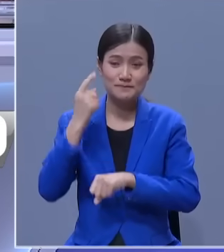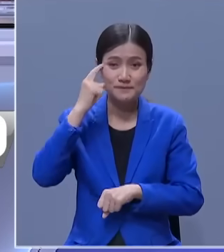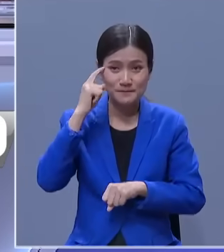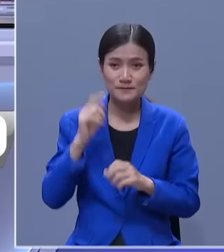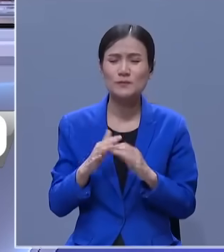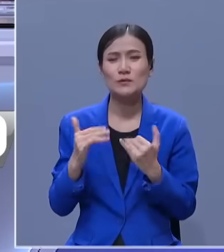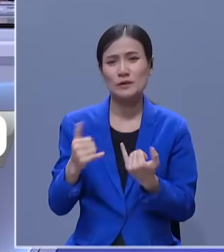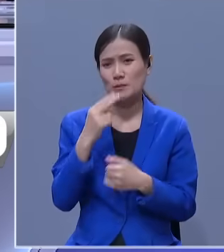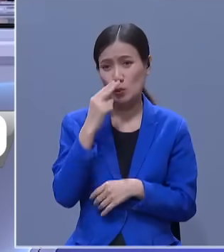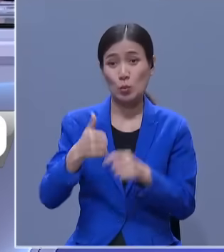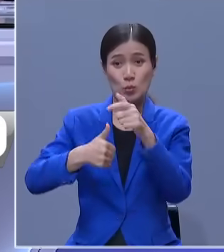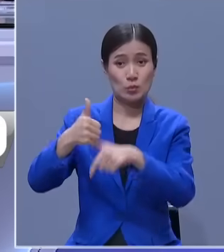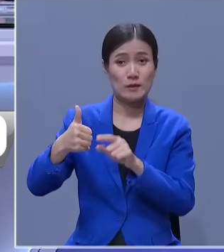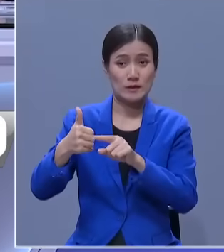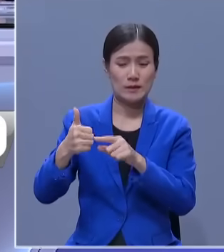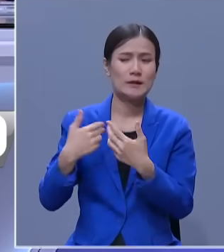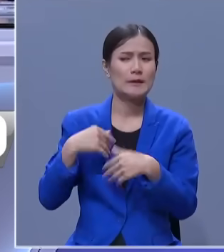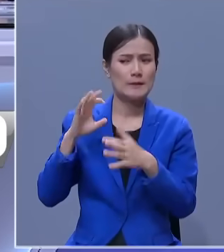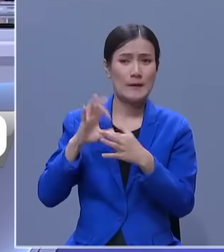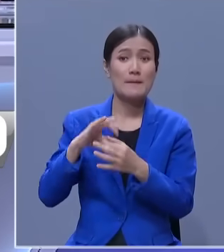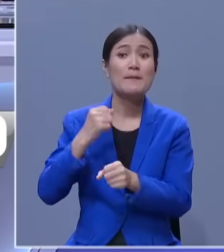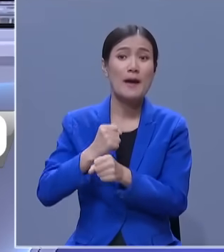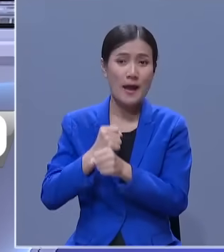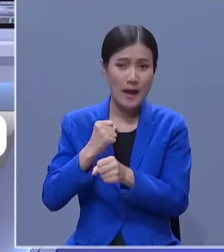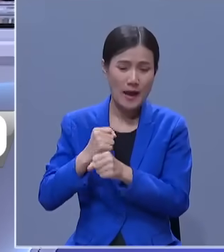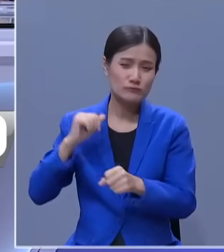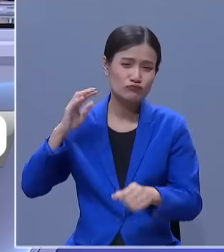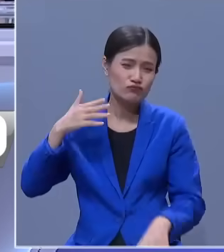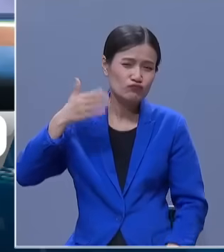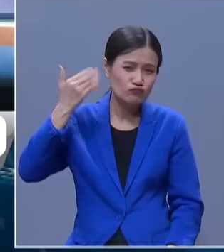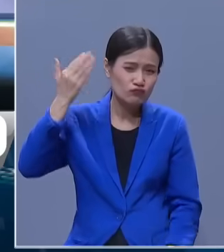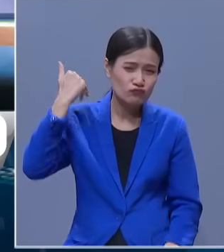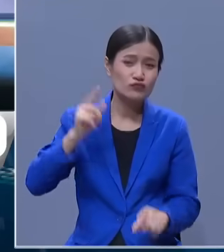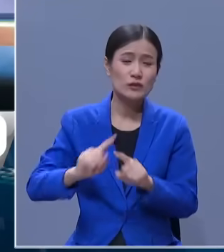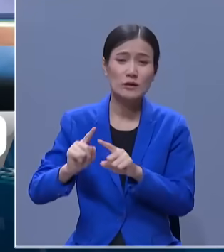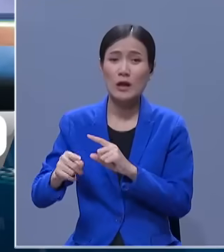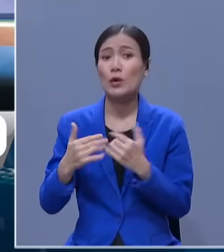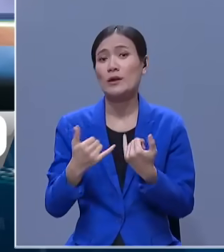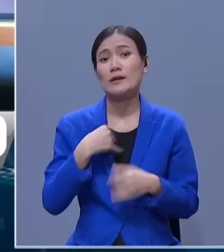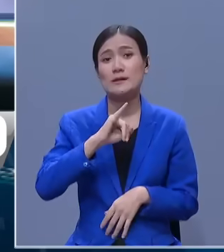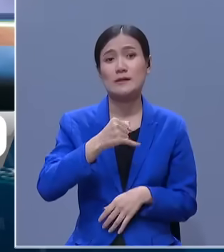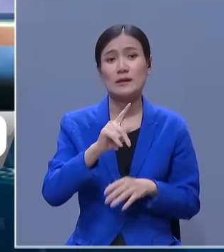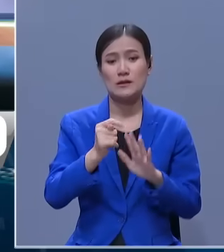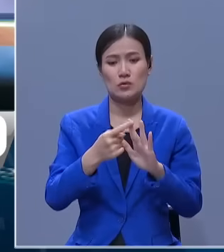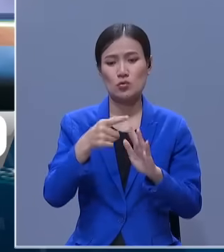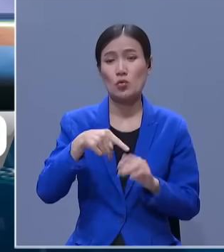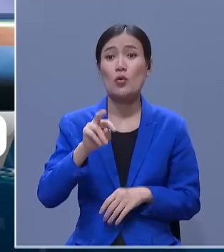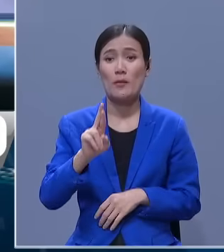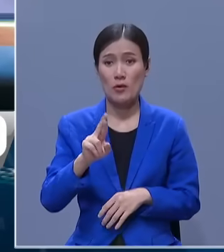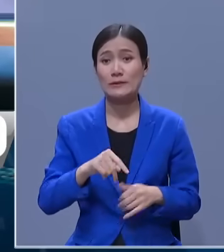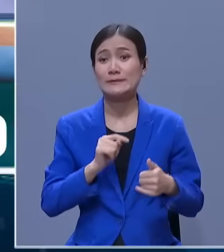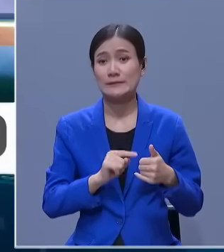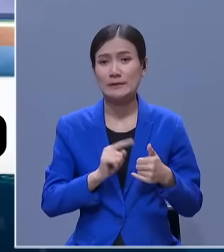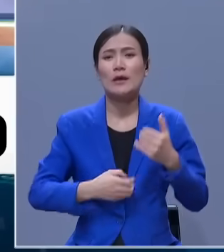ราะห์ถึงบทบาทที่ผ่านๆมาแต่อย่างคุณจตุพรพรหมพันธ์เนี่ยเมื่อช่วงต้นรายการพี่ยำเกริ่นและได้คุยกันในเปิดโต๊ะข่าว